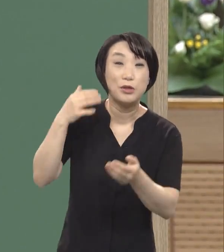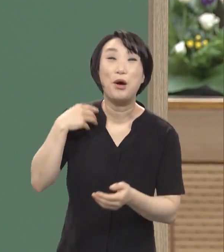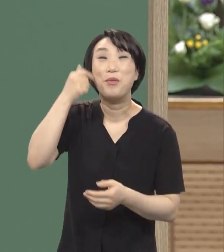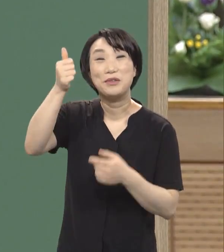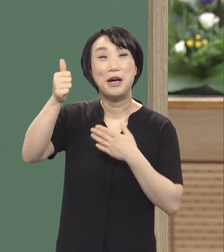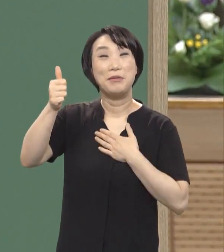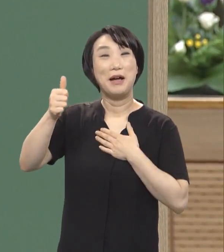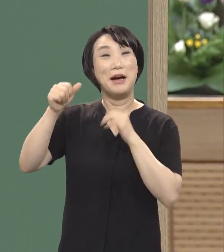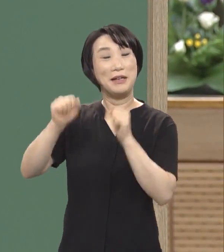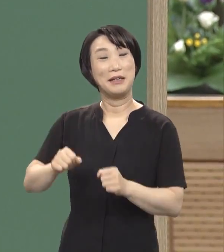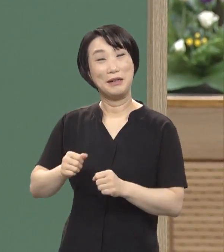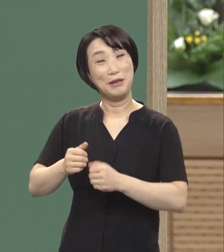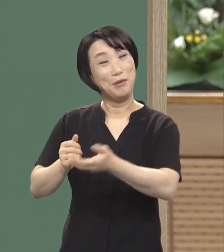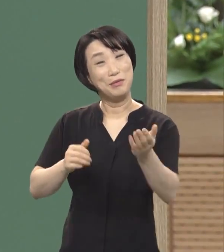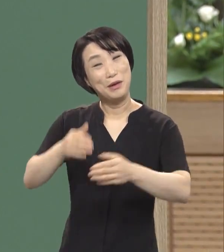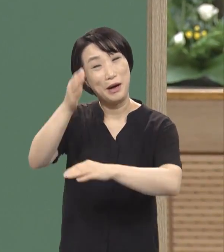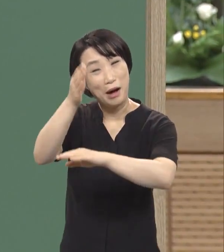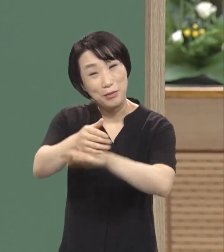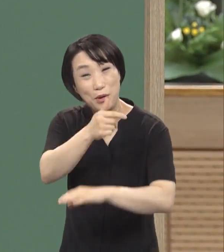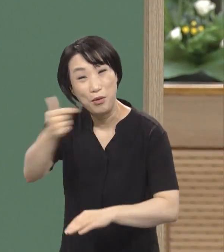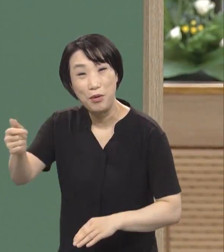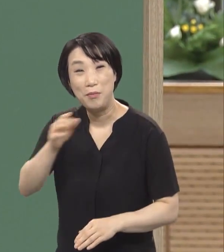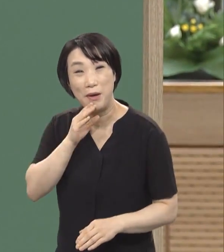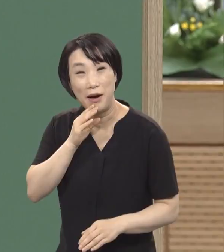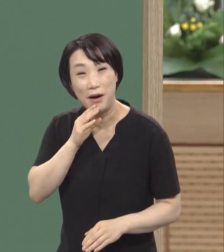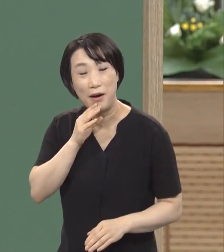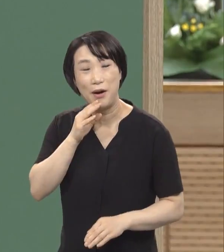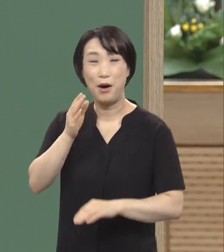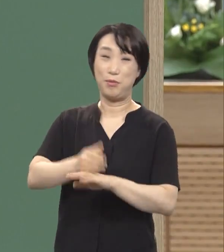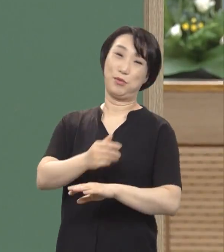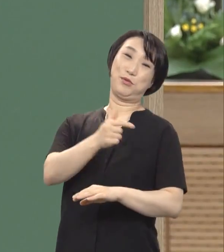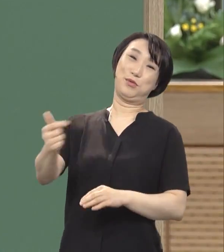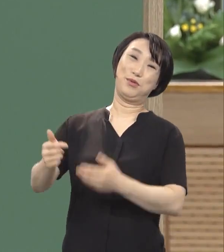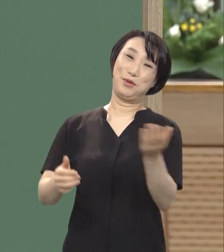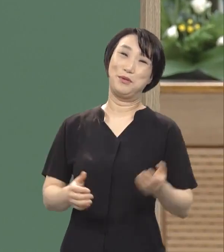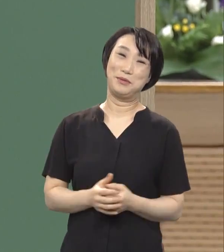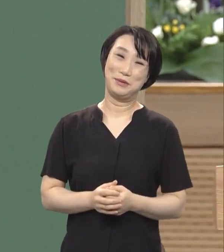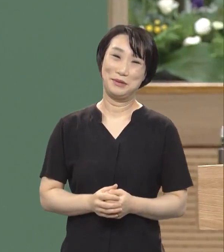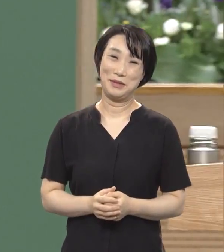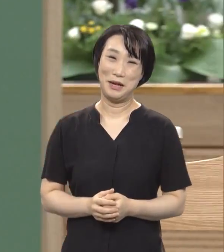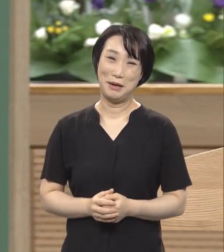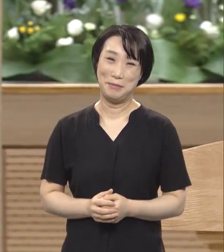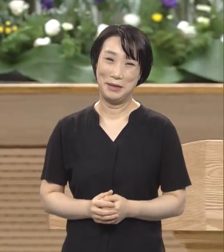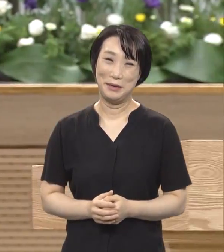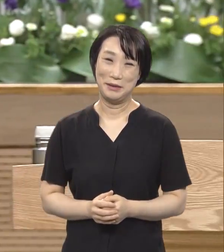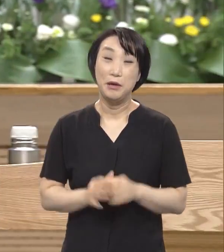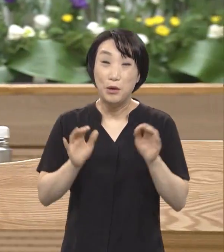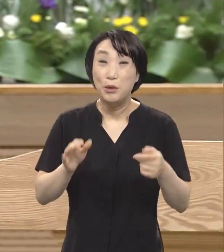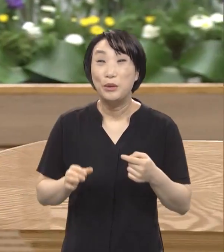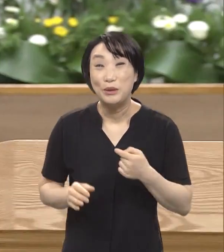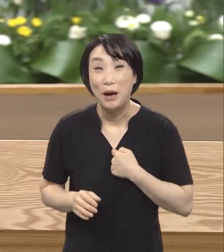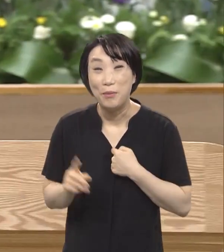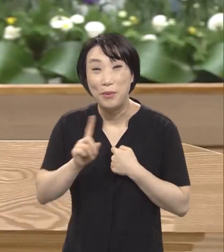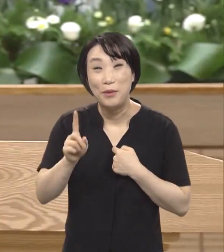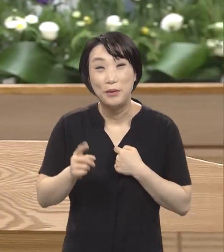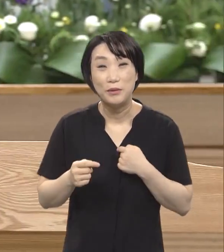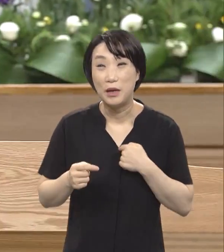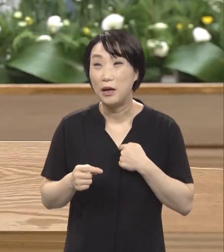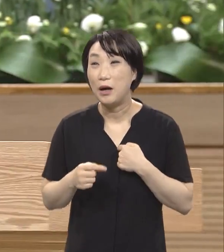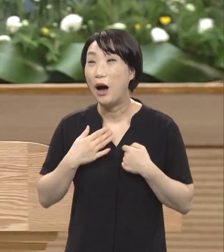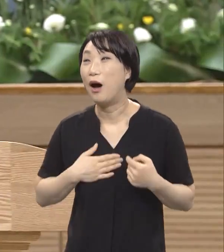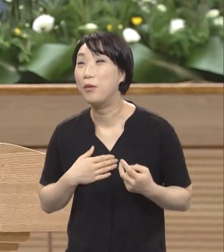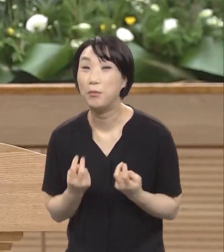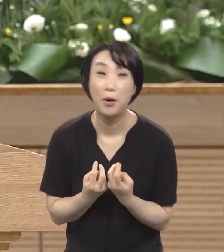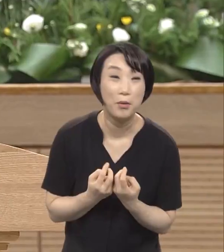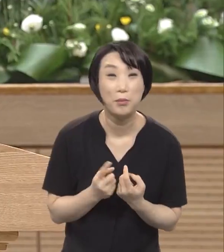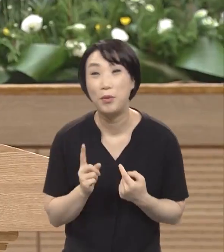얼마나 감사하냐 그 말이에요. 얼마나 감사. 나는 어떻게